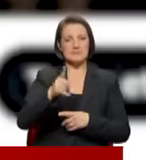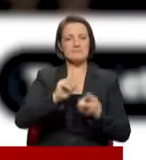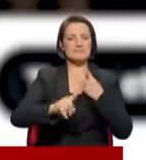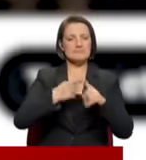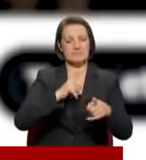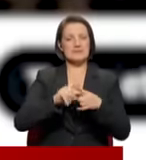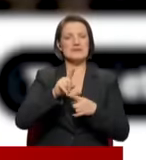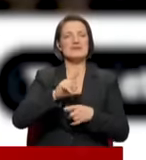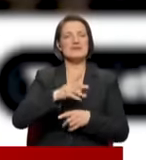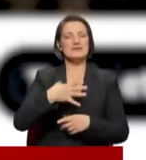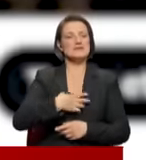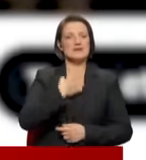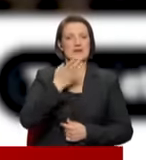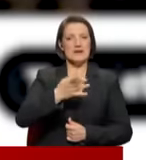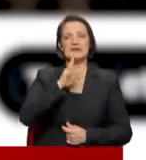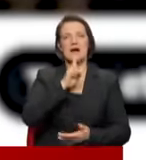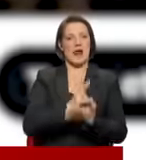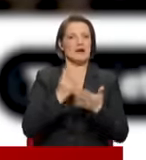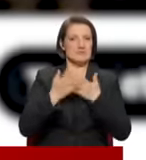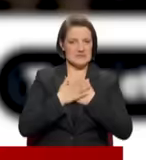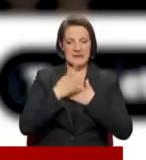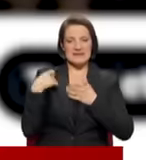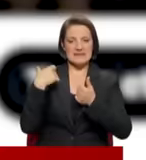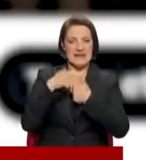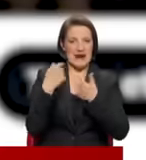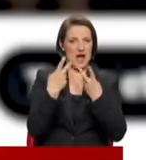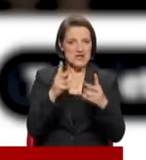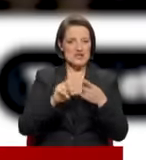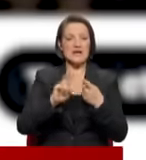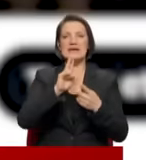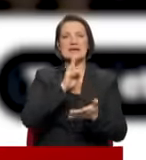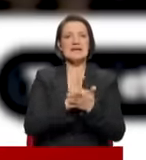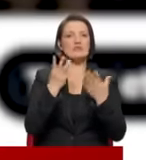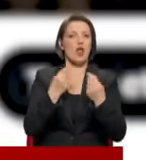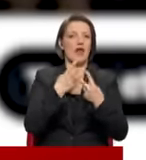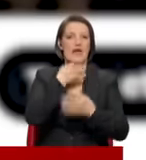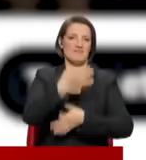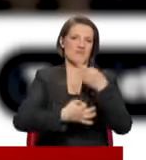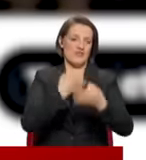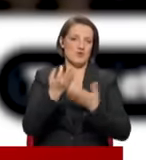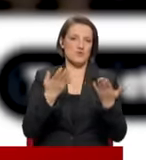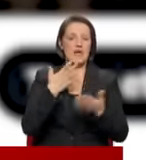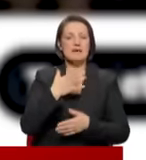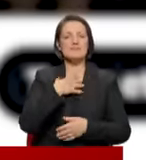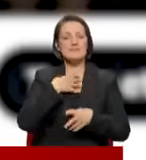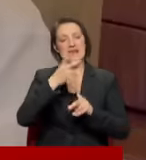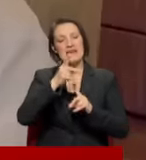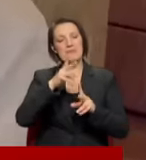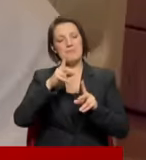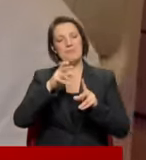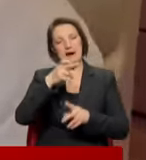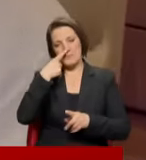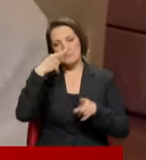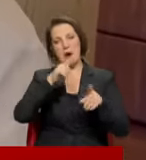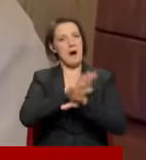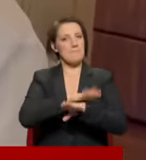bahçesi yaptırmayacağımız hususundaki kararlılığımızı bir daha açık ve en net şekilde ifade ediyoruz. Çekin elinizi partimizden.